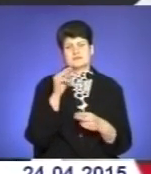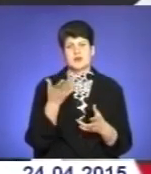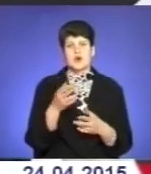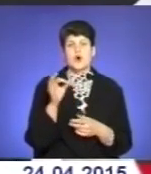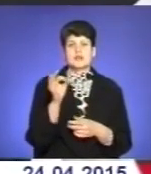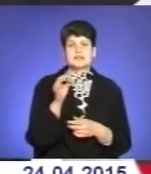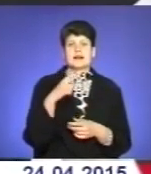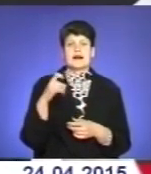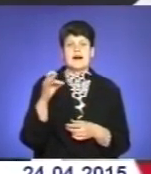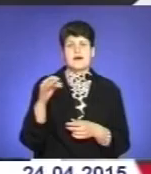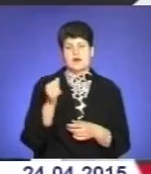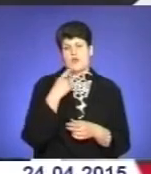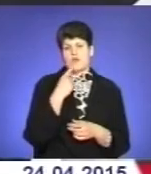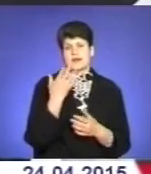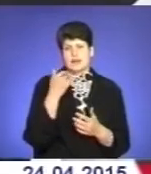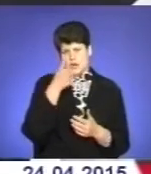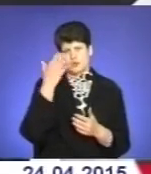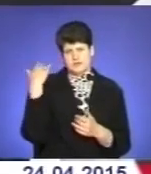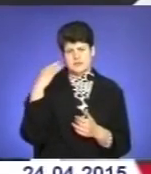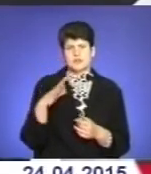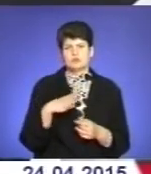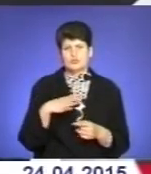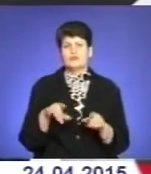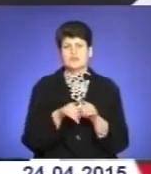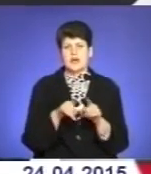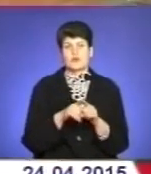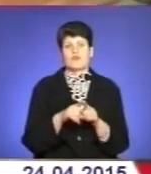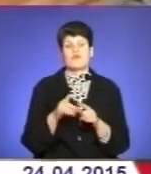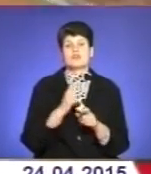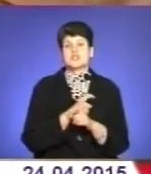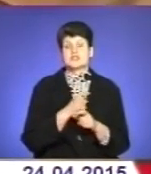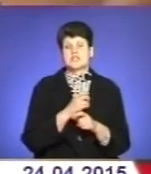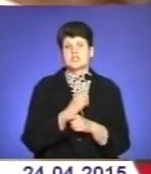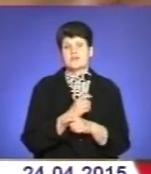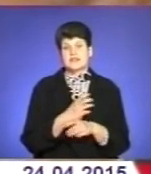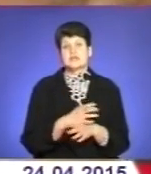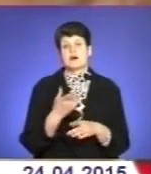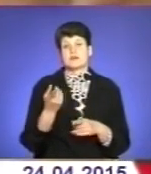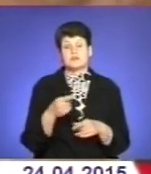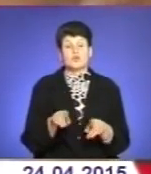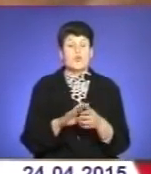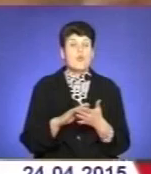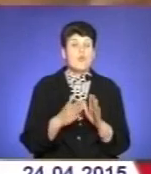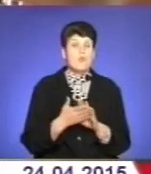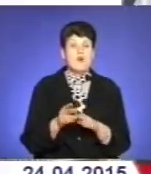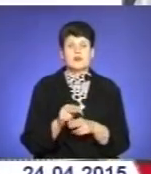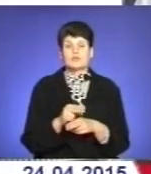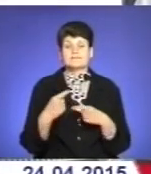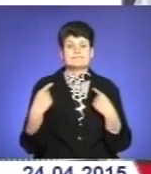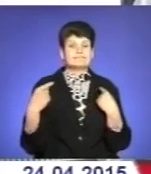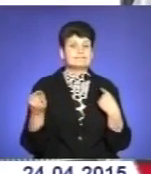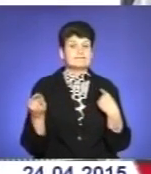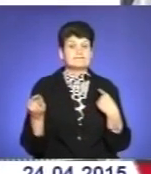Хара розповідає, кілька років тому побував у такому ж закладі Швеції. Тамтешні умови лікування з нашими не порівняти. В них